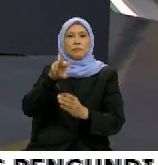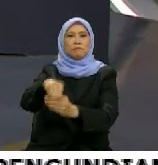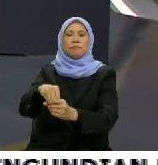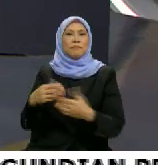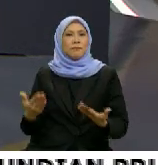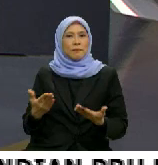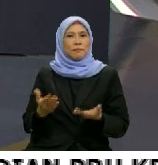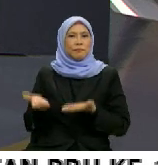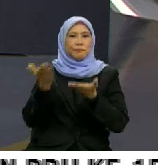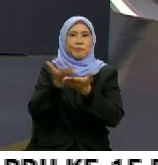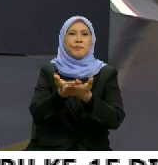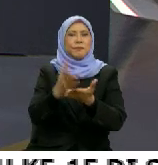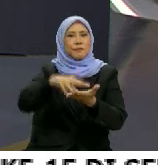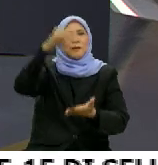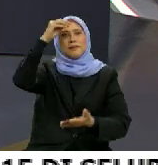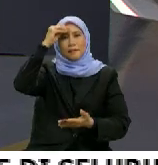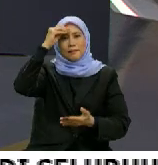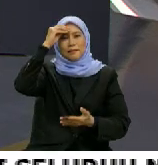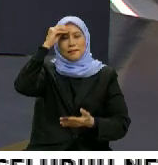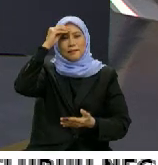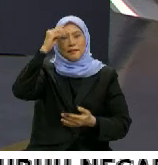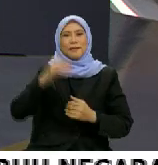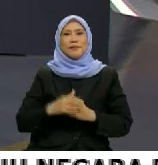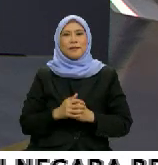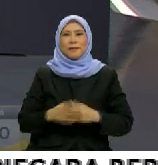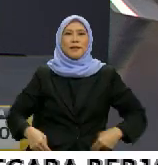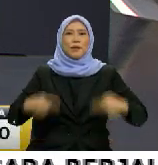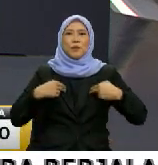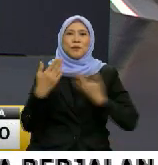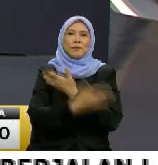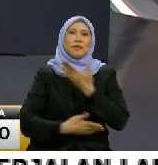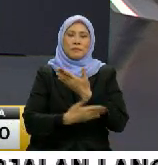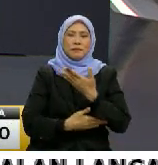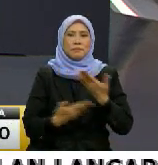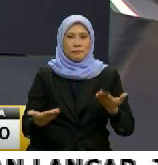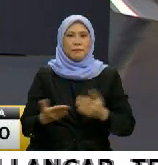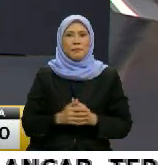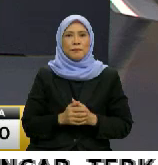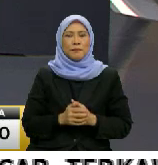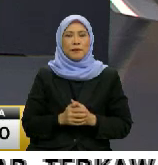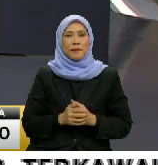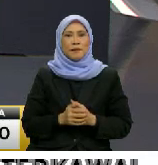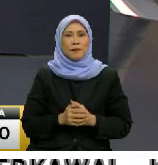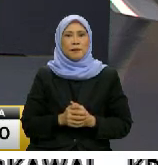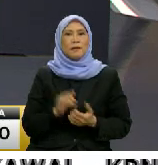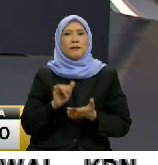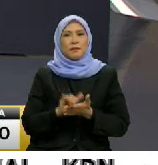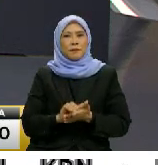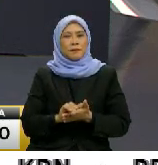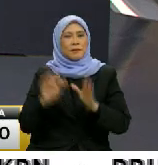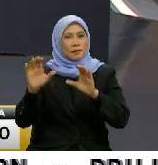that we bring up ataupun kita belajar hidup bernegara kan. So that is one thing that maybe is a